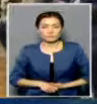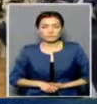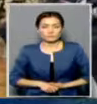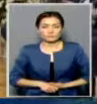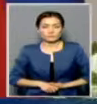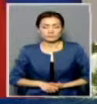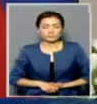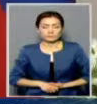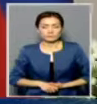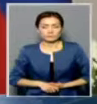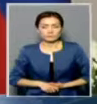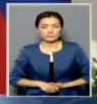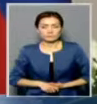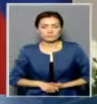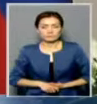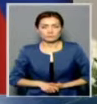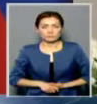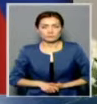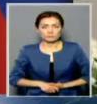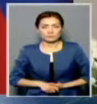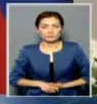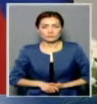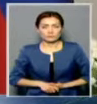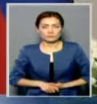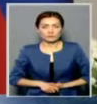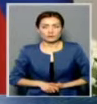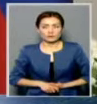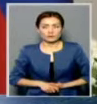рад своему пребыванию здесь.